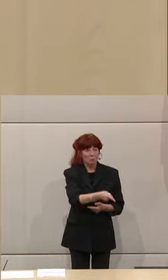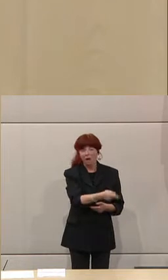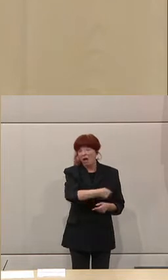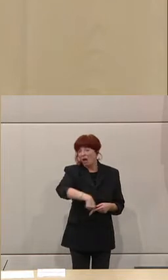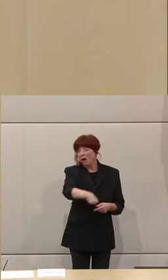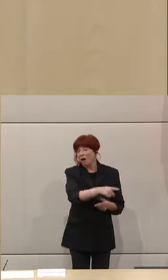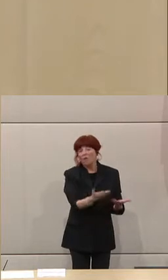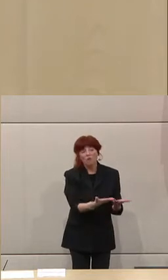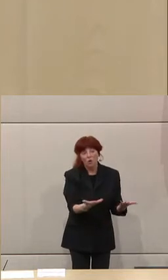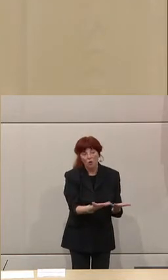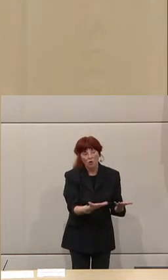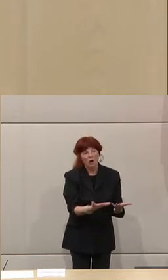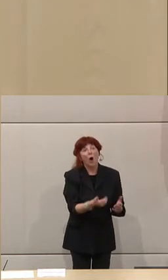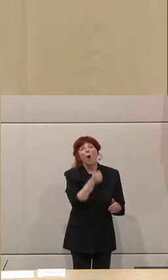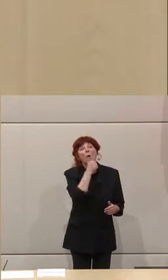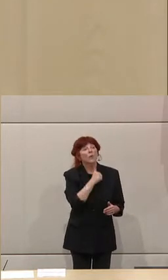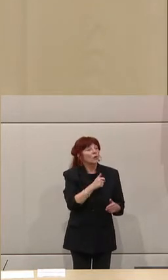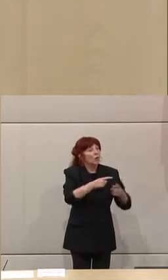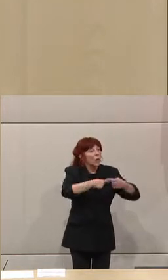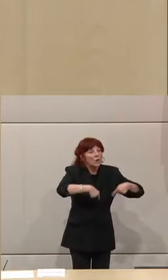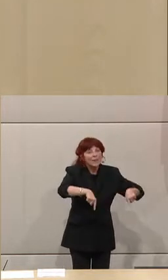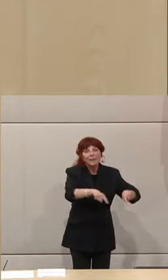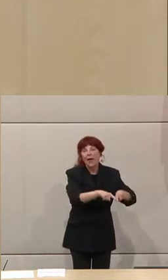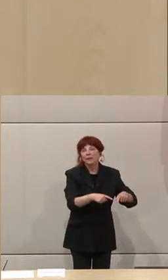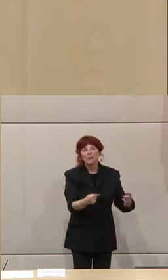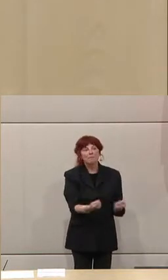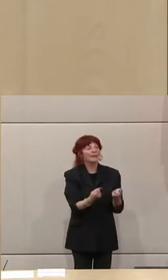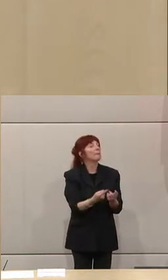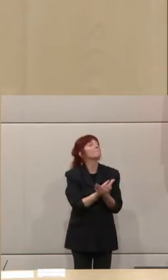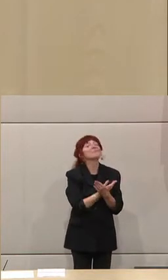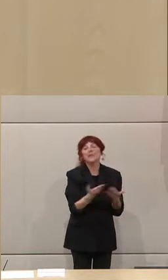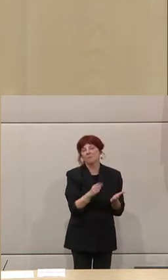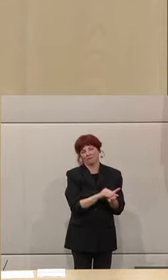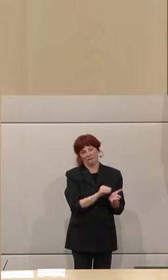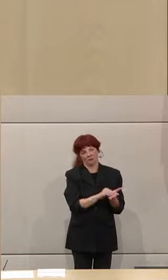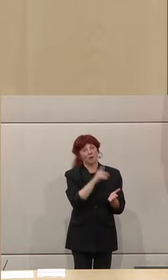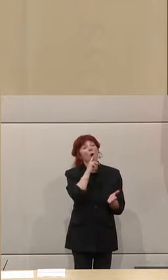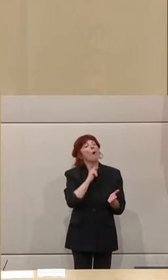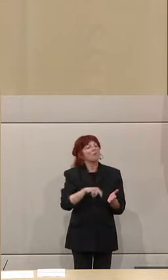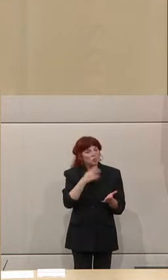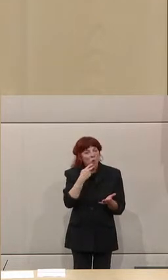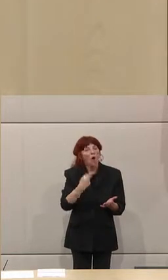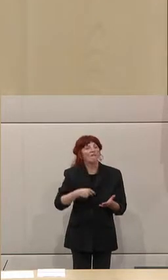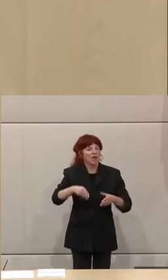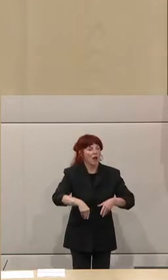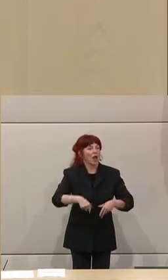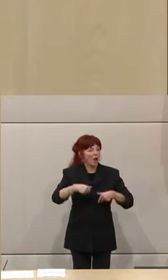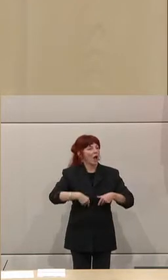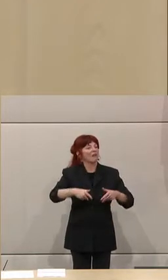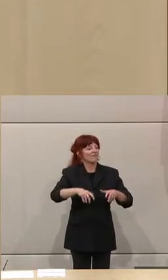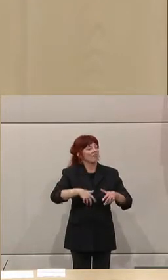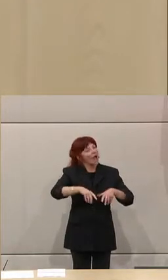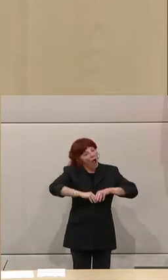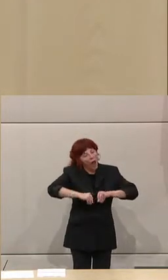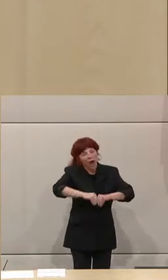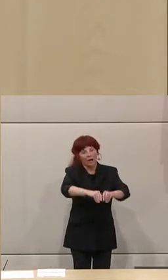kein Grünlandbetrieb Glyphosat. Kein Grünlandbetrieb. Nur Ackerbaubetriebe brauchen sie ab und zu,